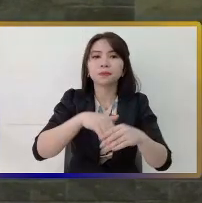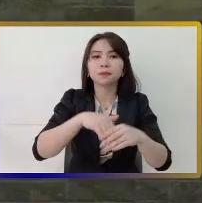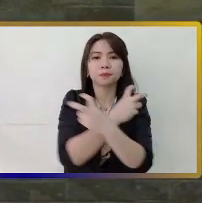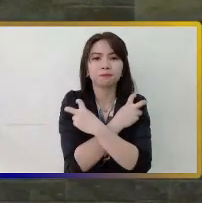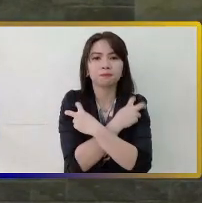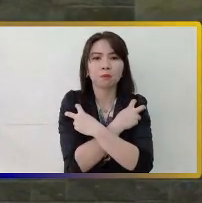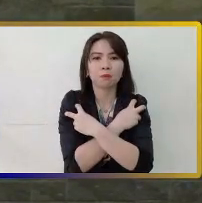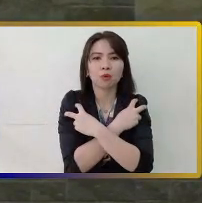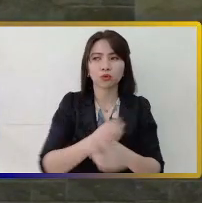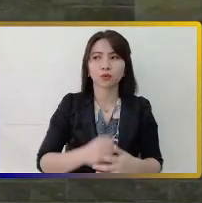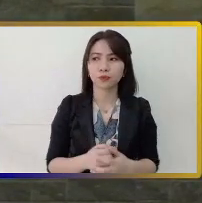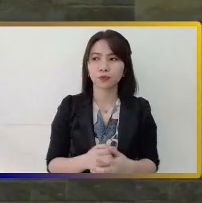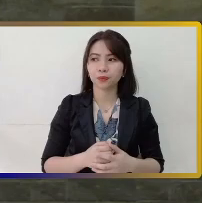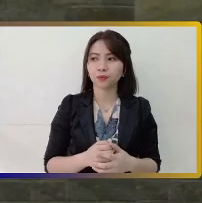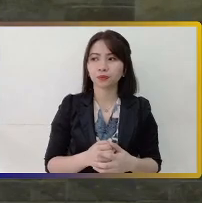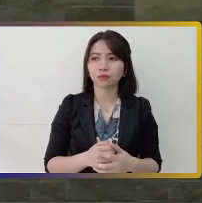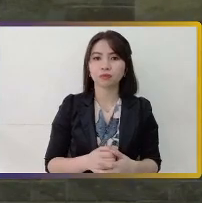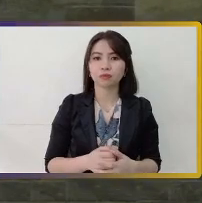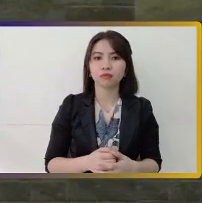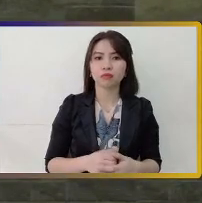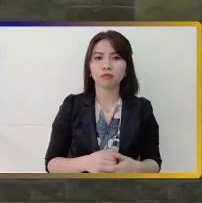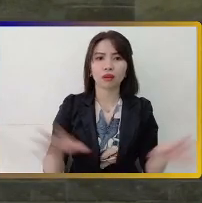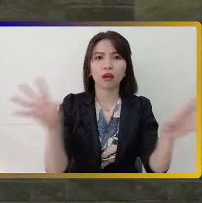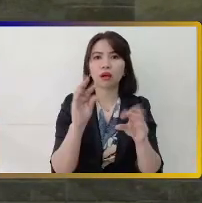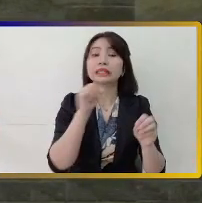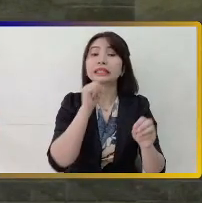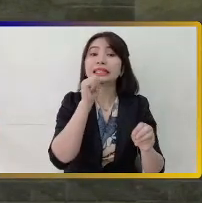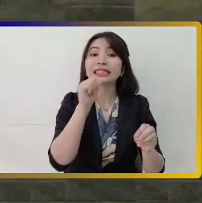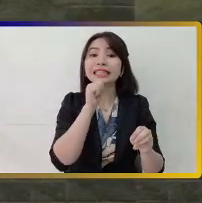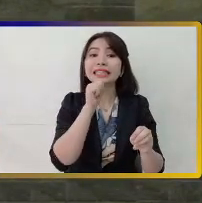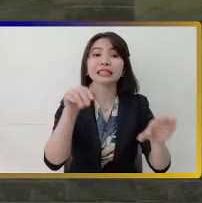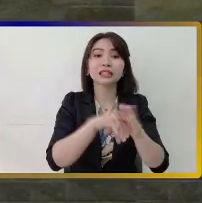kapatid, is this. Wala na siya sa dati niyang posture.